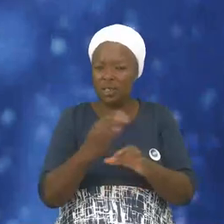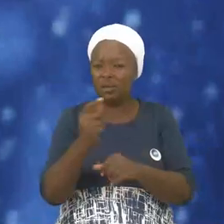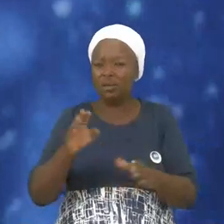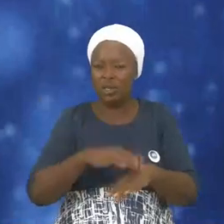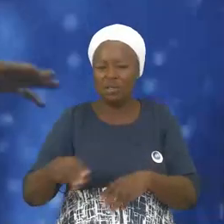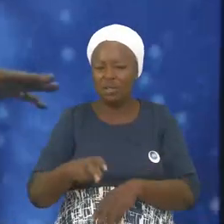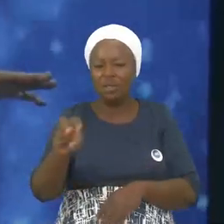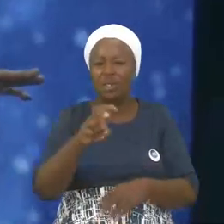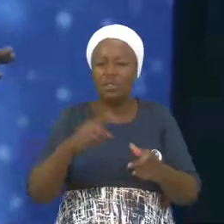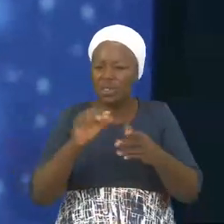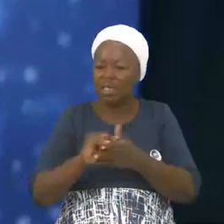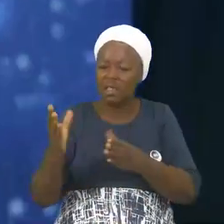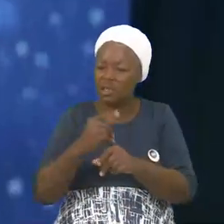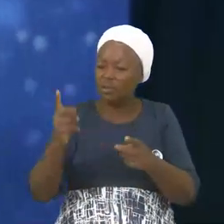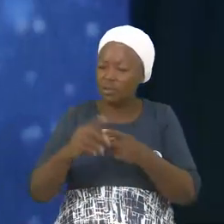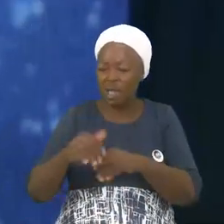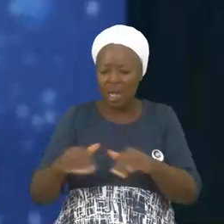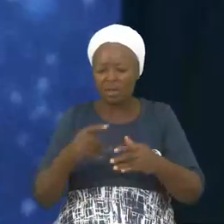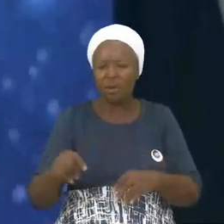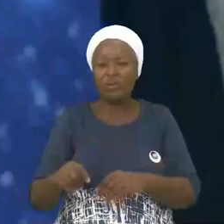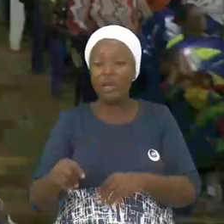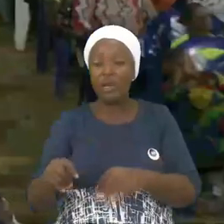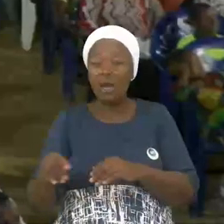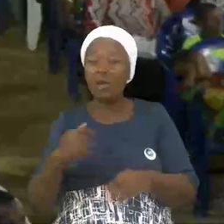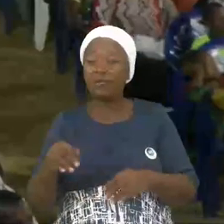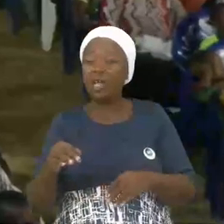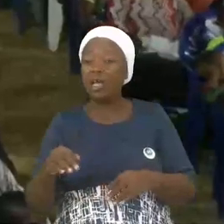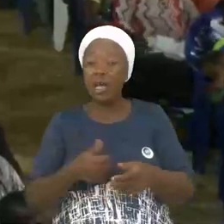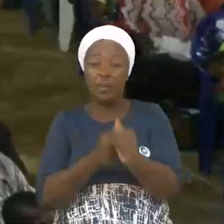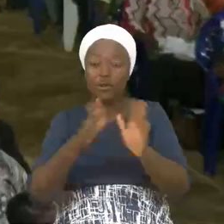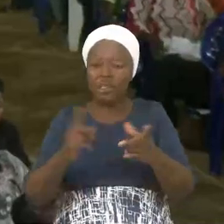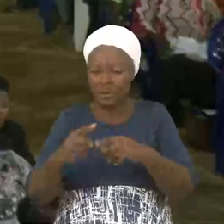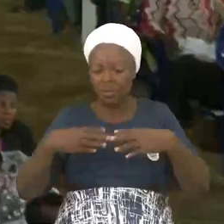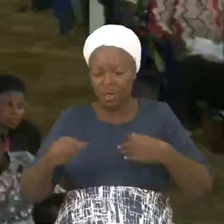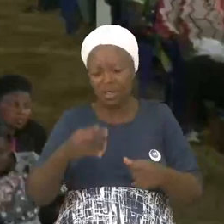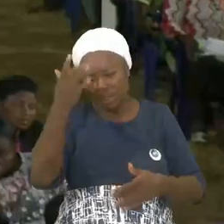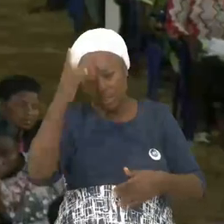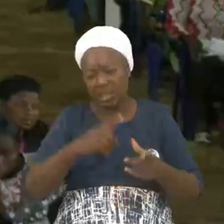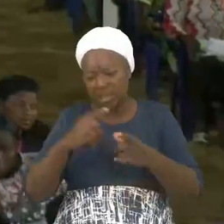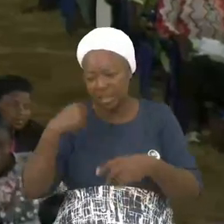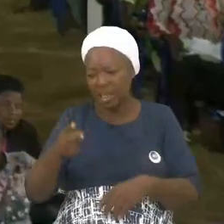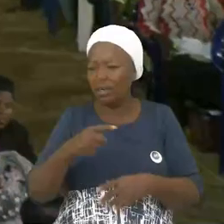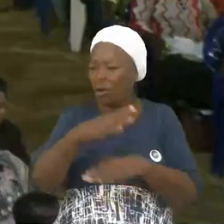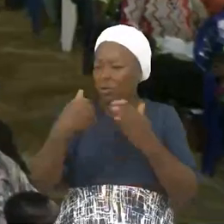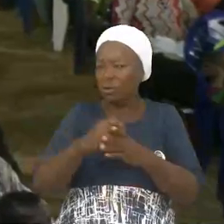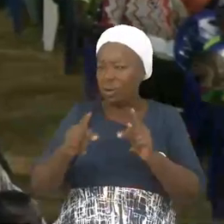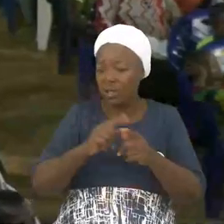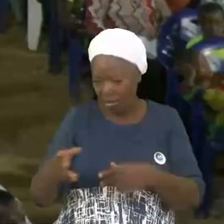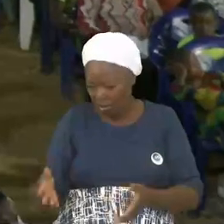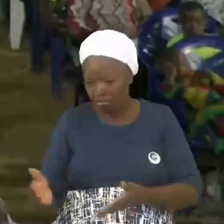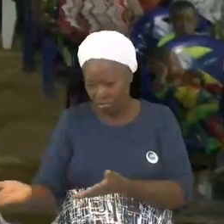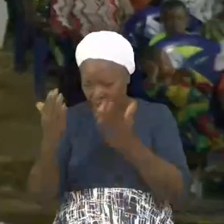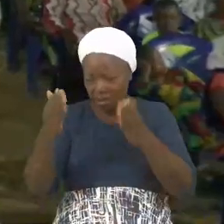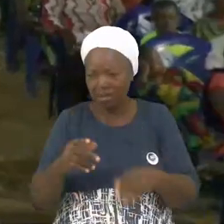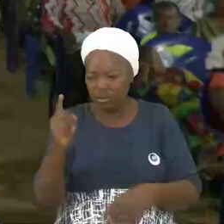seront converties. Je vais t'amener en voyage. Je vais t'amener dans Actes des Apôtres. Ton nombre va guérir les malades.